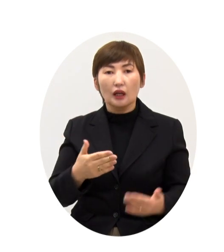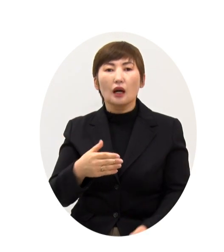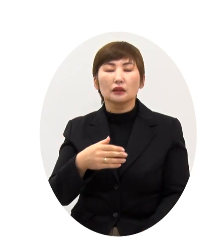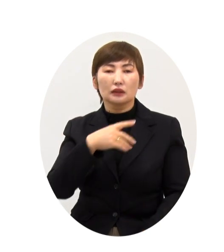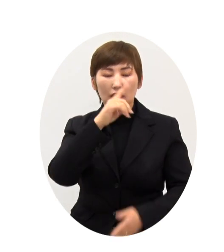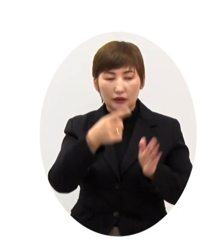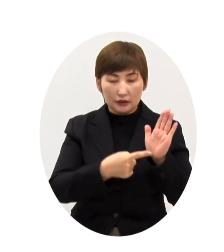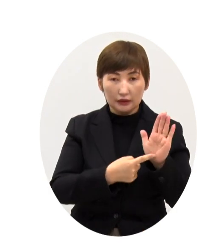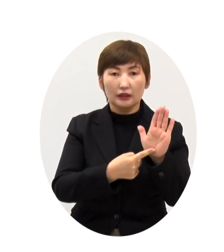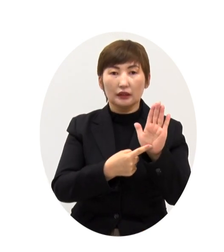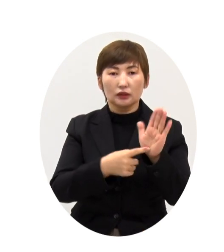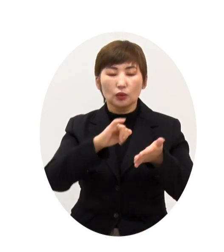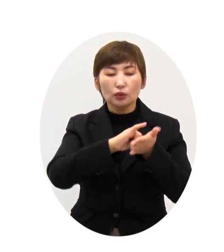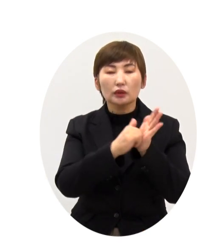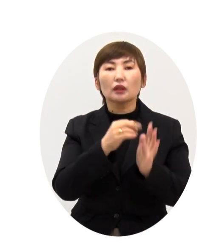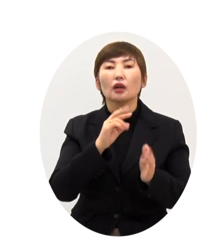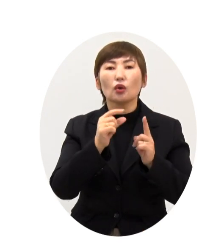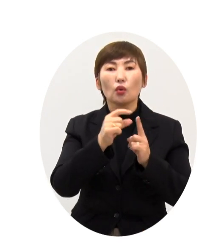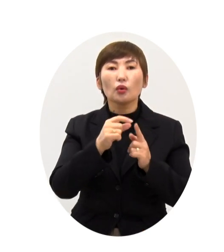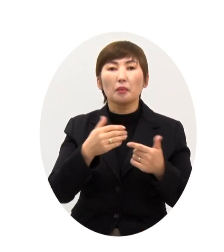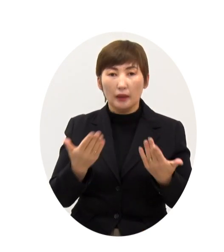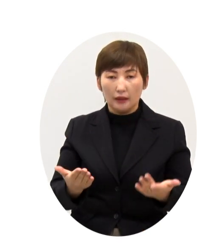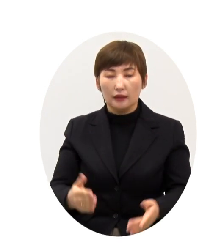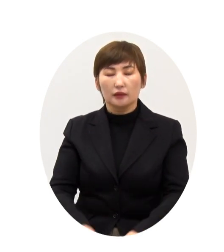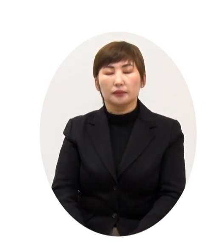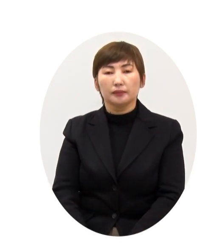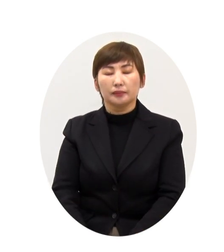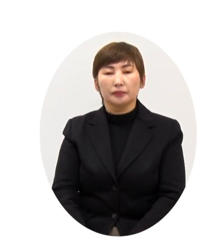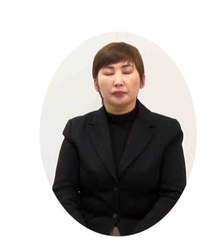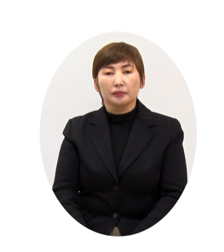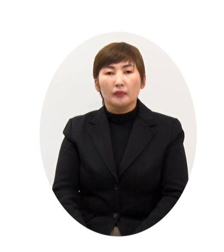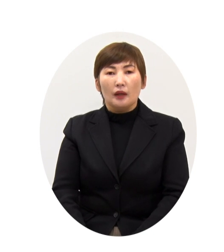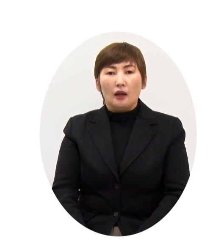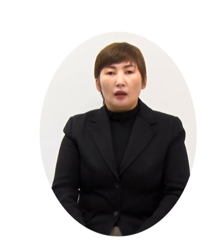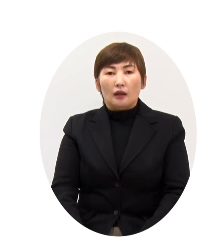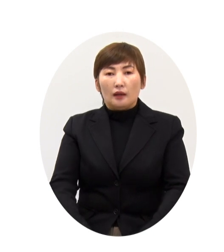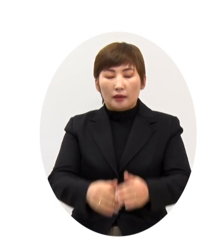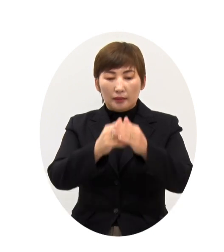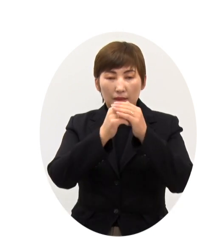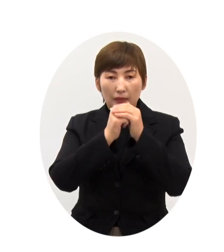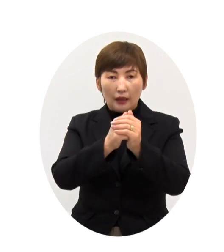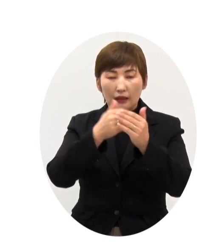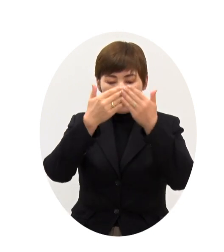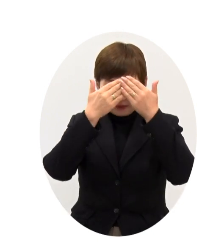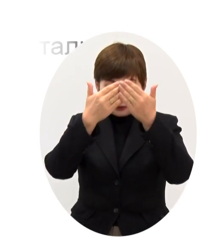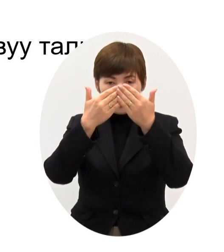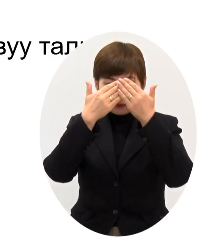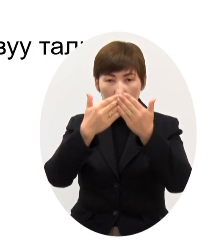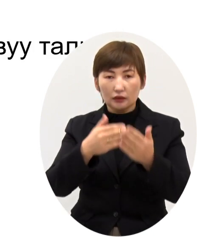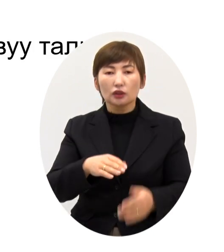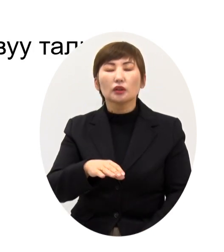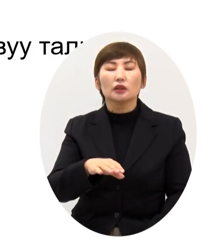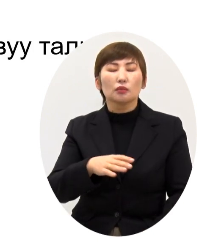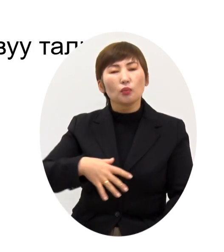бэлэгдэх утгатай үг юм байна. Бэлэгдэл гэдэг нь. За, бахархал гэдэг нь болохоор ямар нэгэн